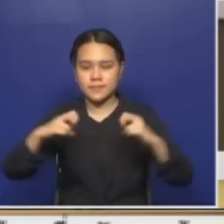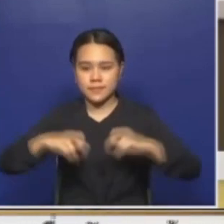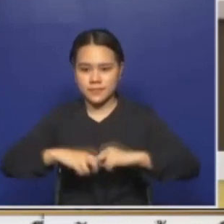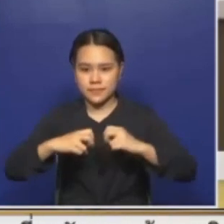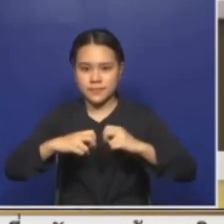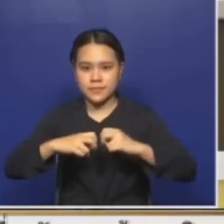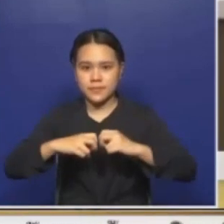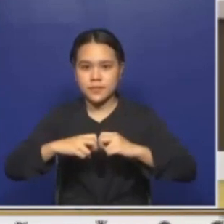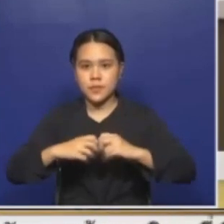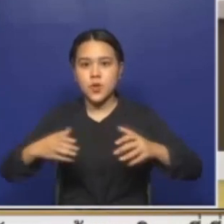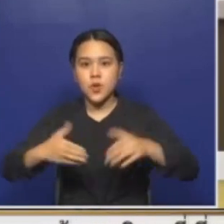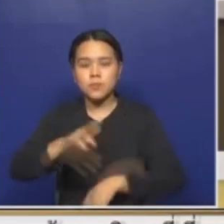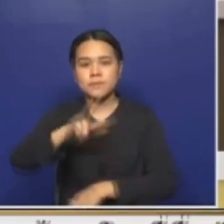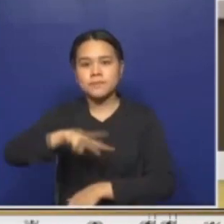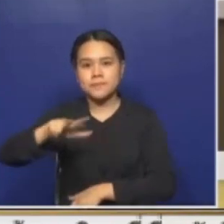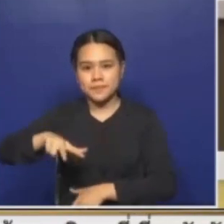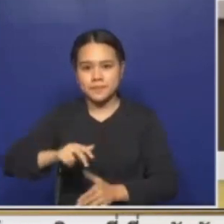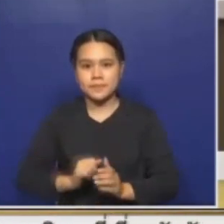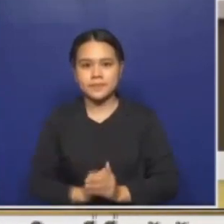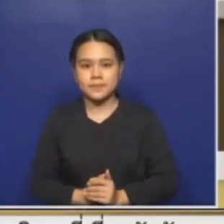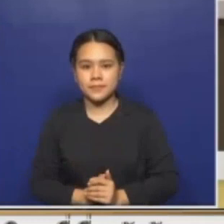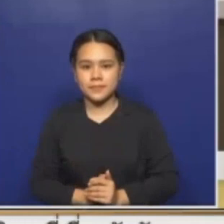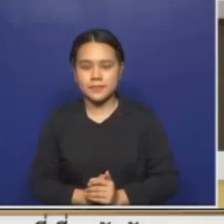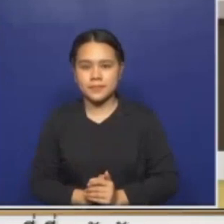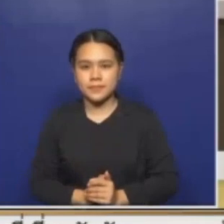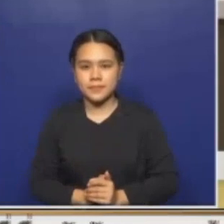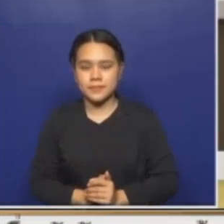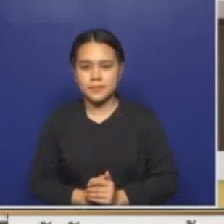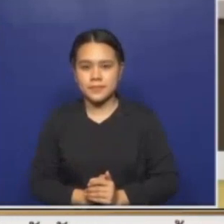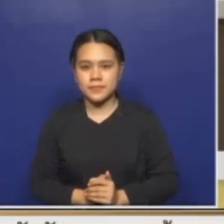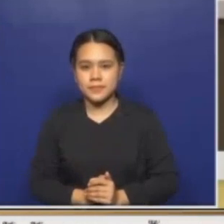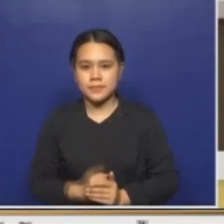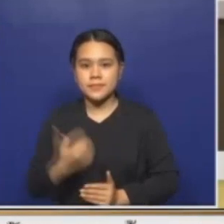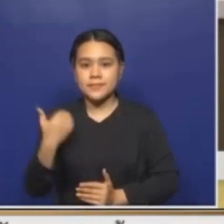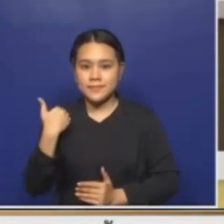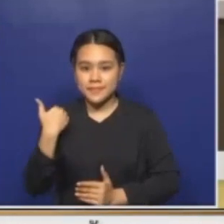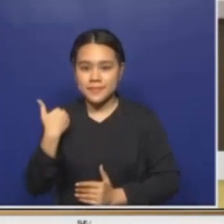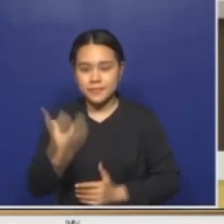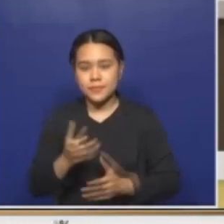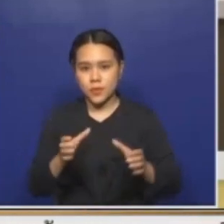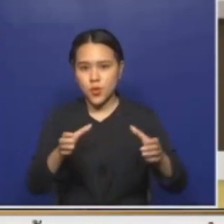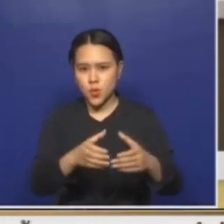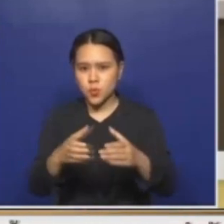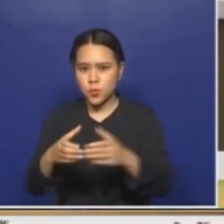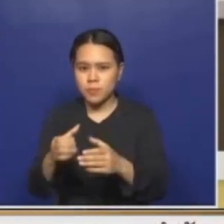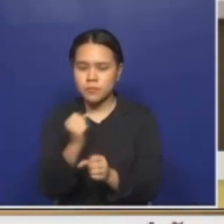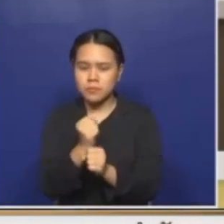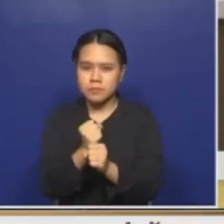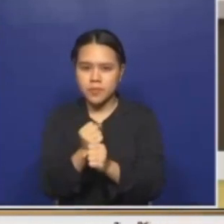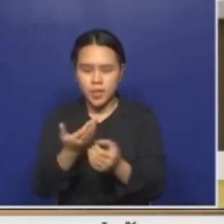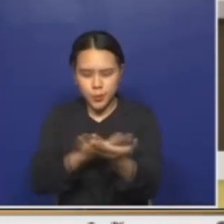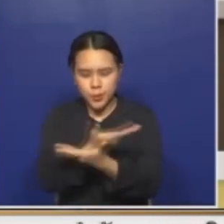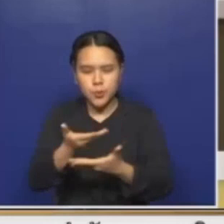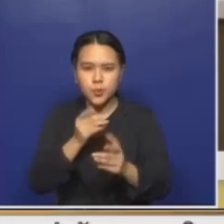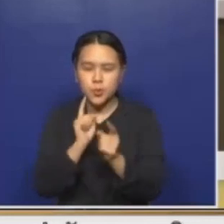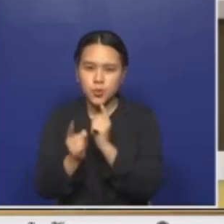มาชิกสภาผู้แทนราษฎรจากจังหวัดสุรินทร์ทั้ง7คนนะครับถึงแม้นว่าจะอยู่ต่างพรรคกันพวกเราได้นั่งคุยกันประเด็นที่สำคัญ